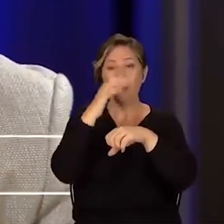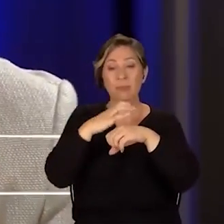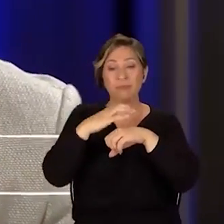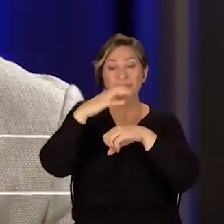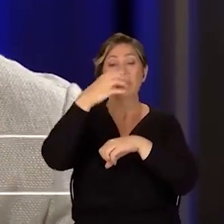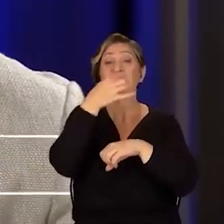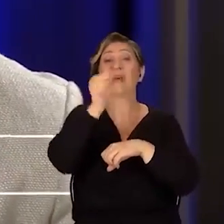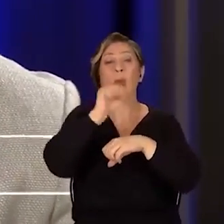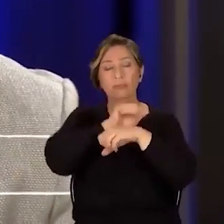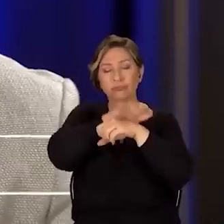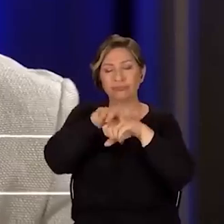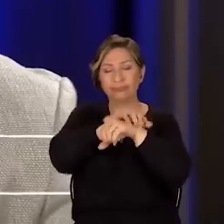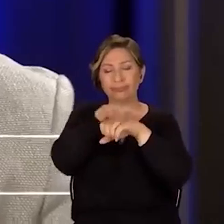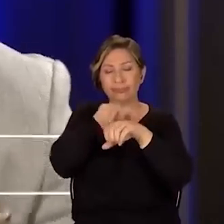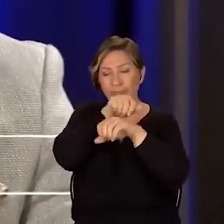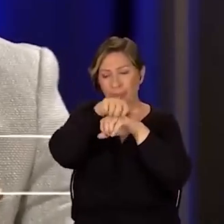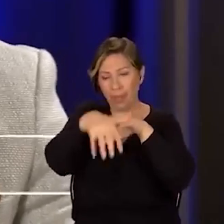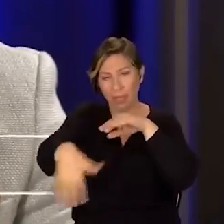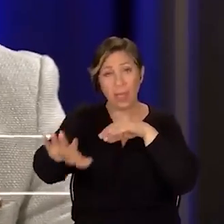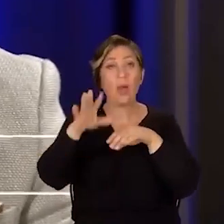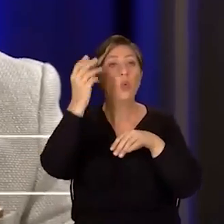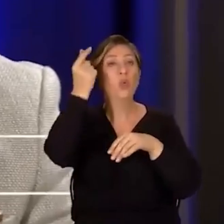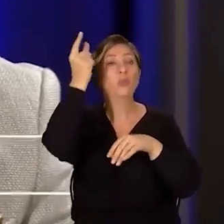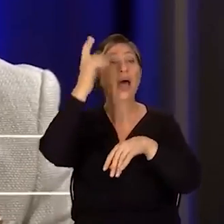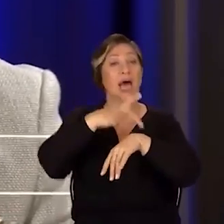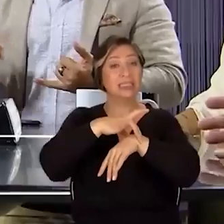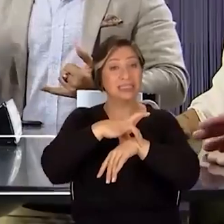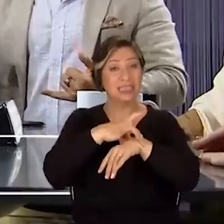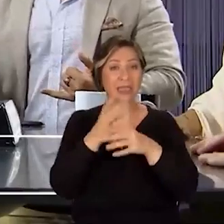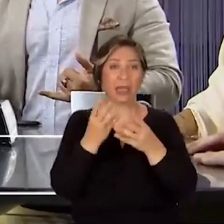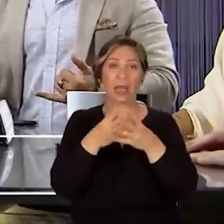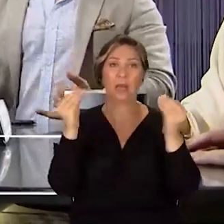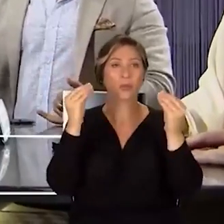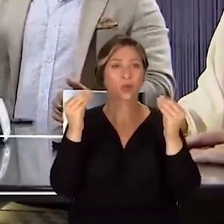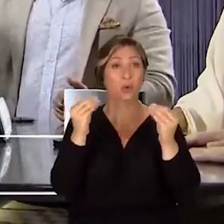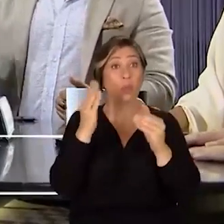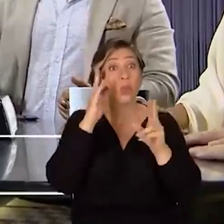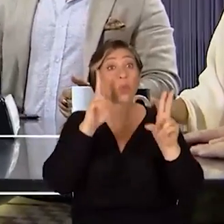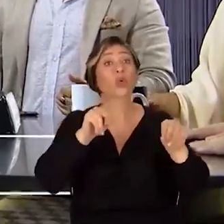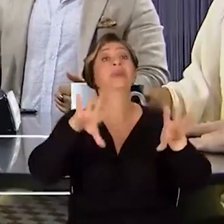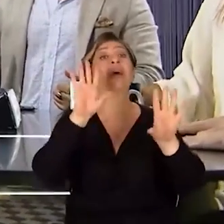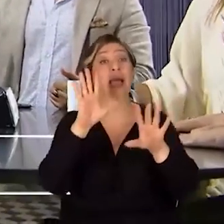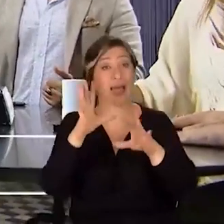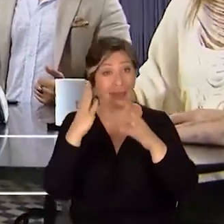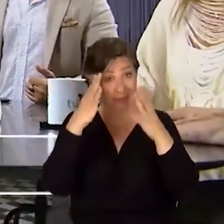birikmesini engelliyor. Dolayısıyla Alzheimer olmaktan engellemiş oluyorsunuz. Ya uyumazsak Alzheimer mı oluyor? Kesinlikle. Haydi iyi